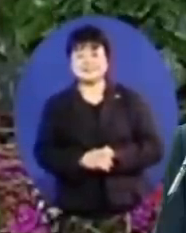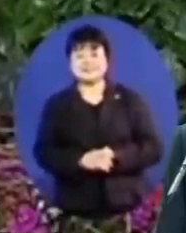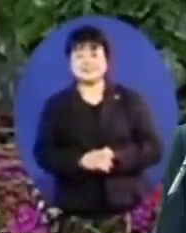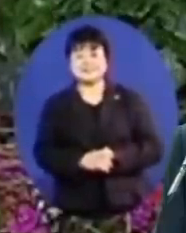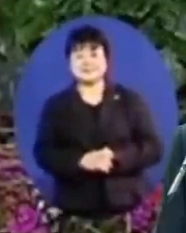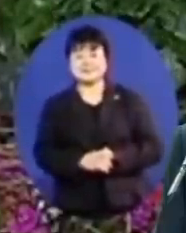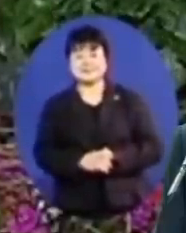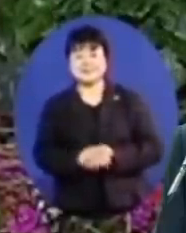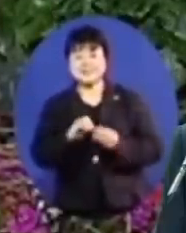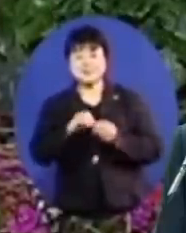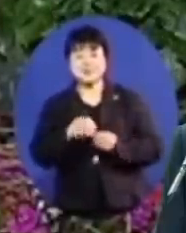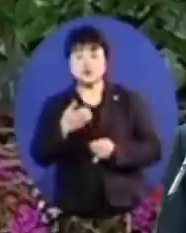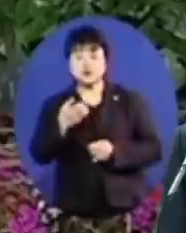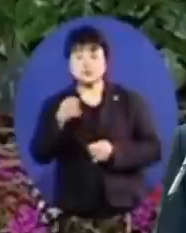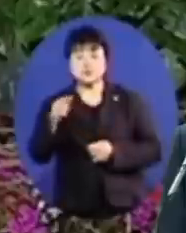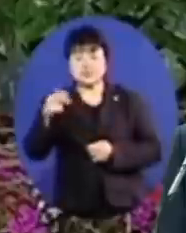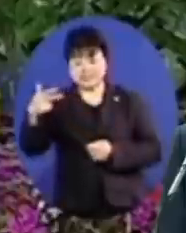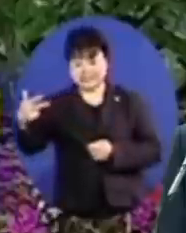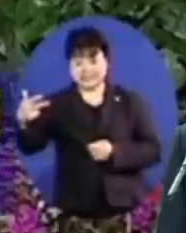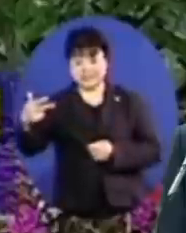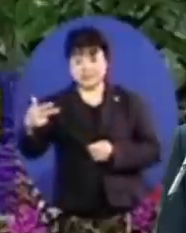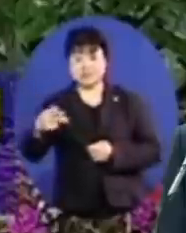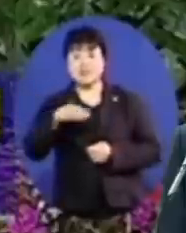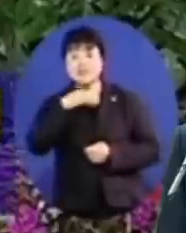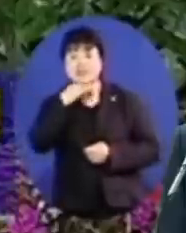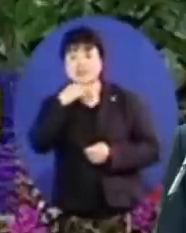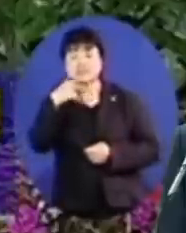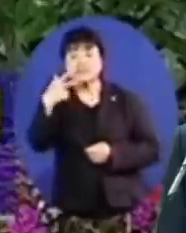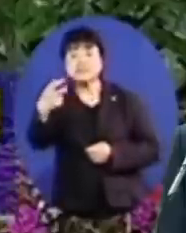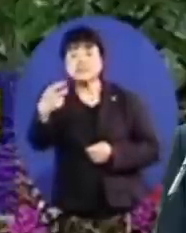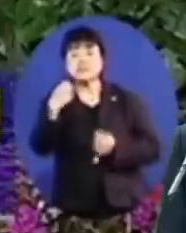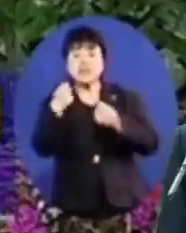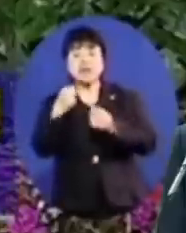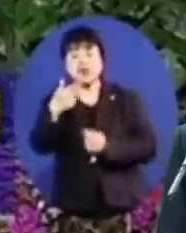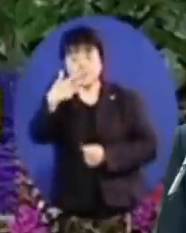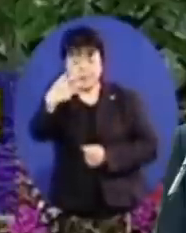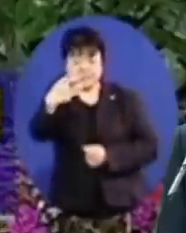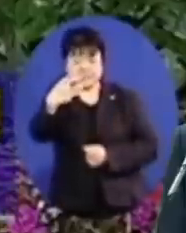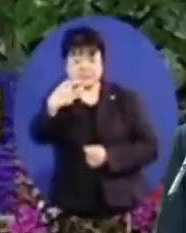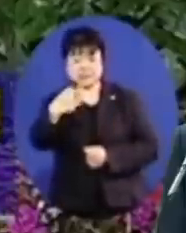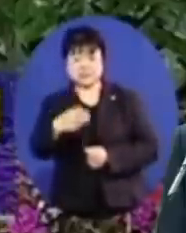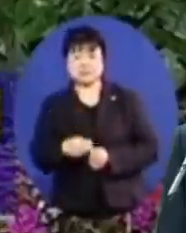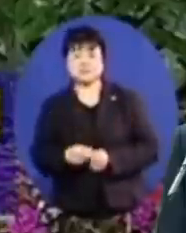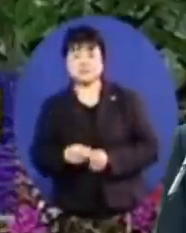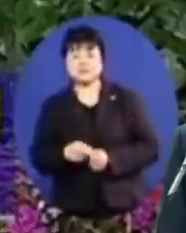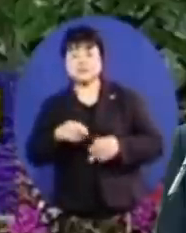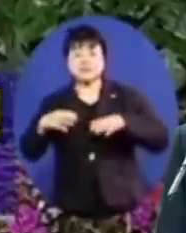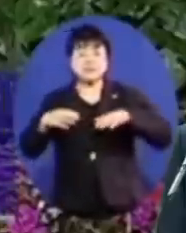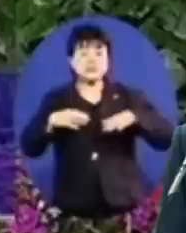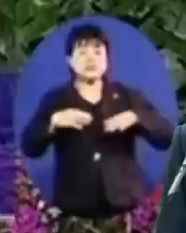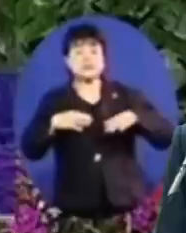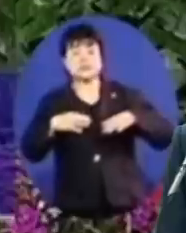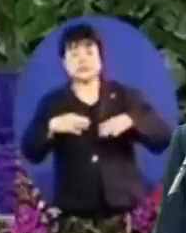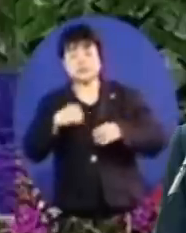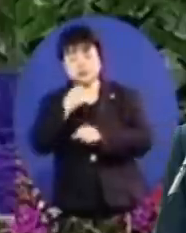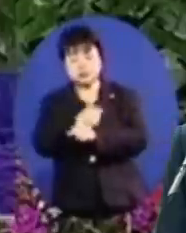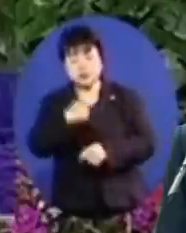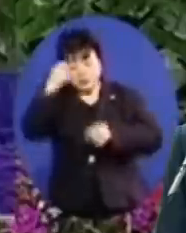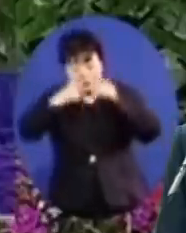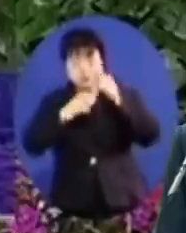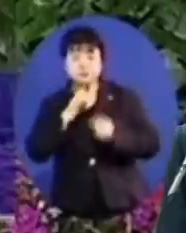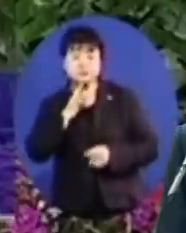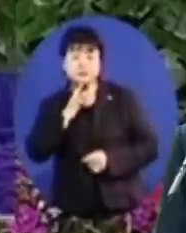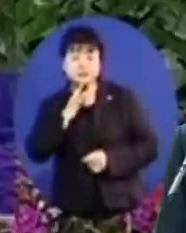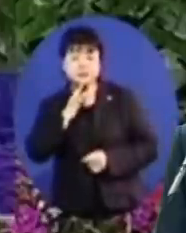시편 90편 10절에 보면 우리의 연수가 70이요 강건하면 80이라도 그 연수의 자랑은 수고와 슬픈